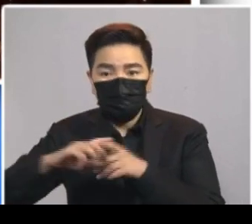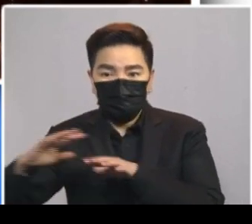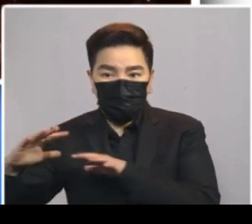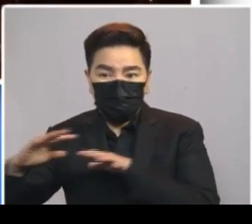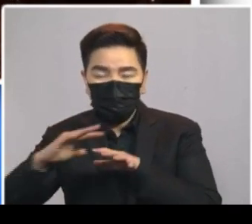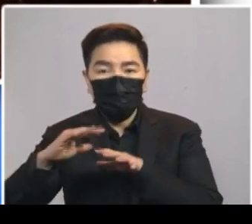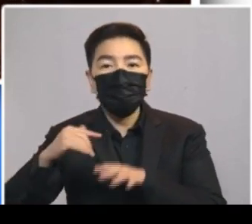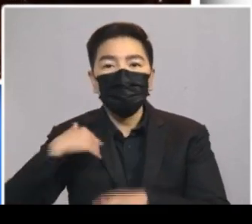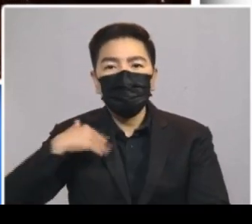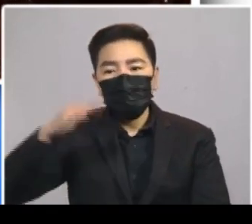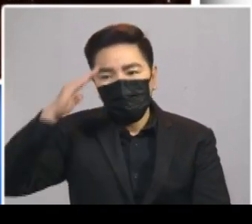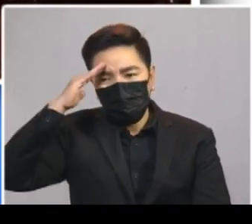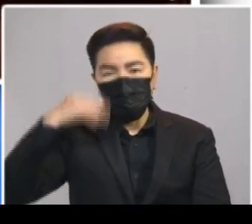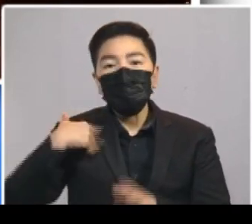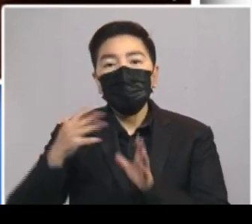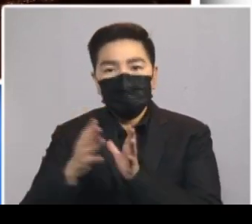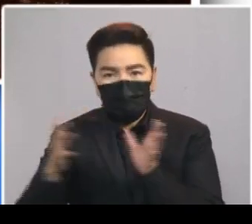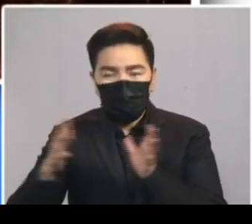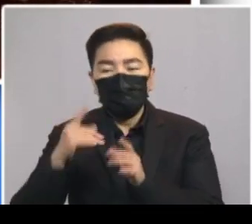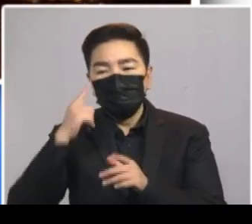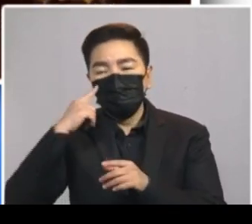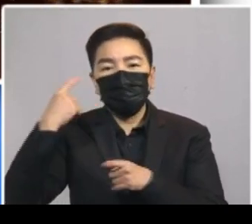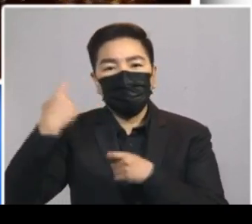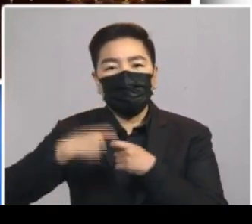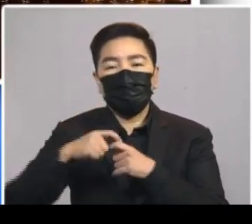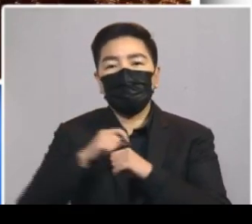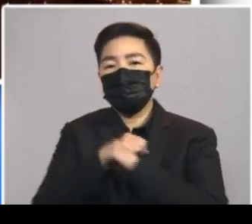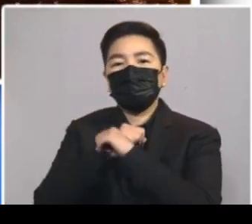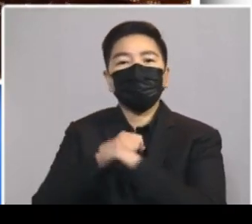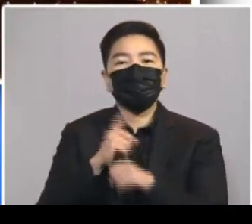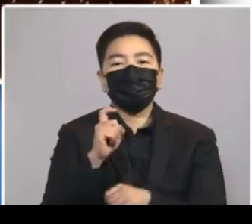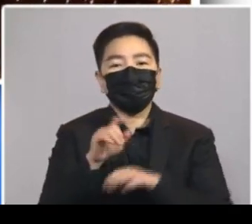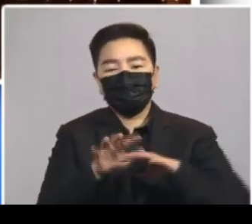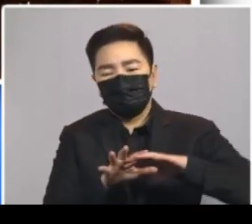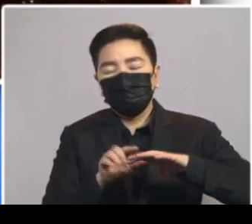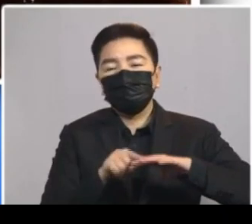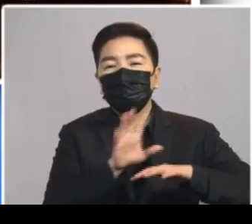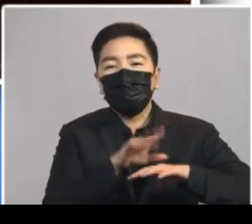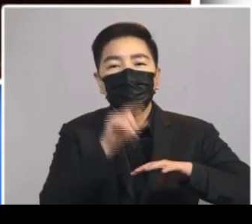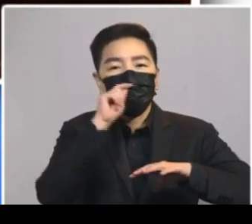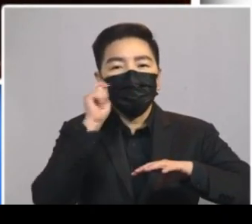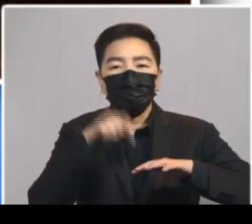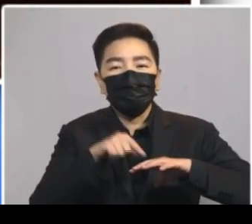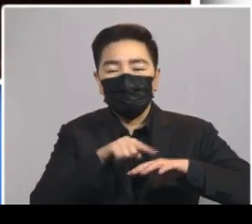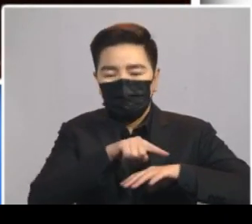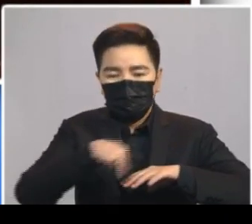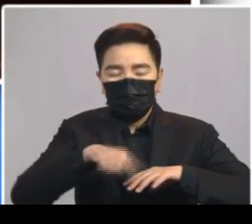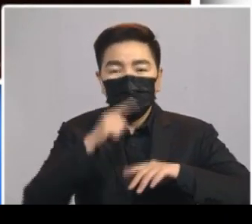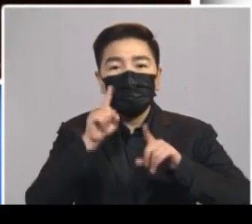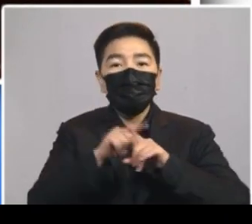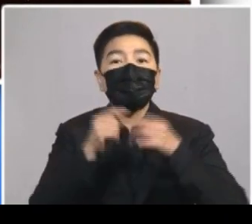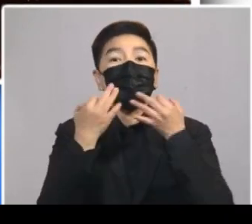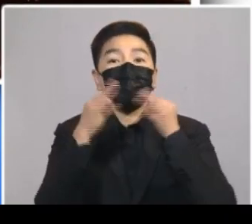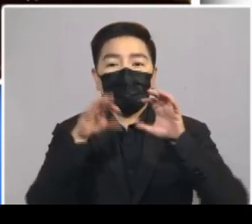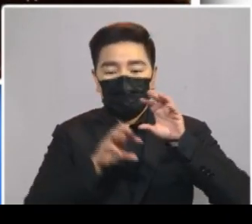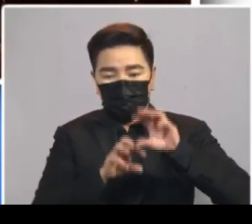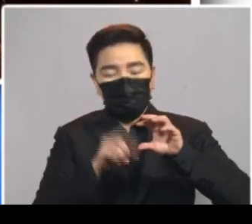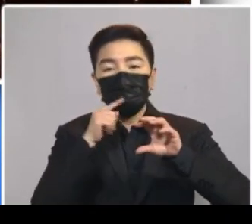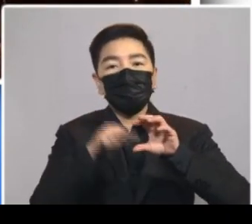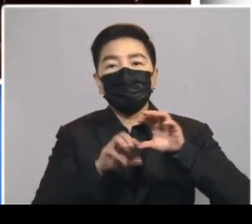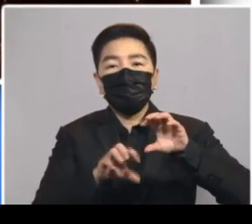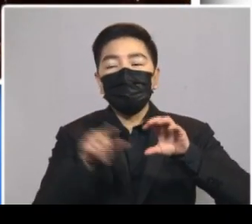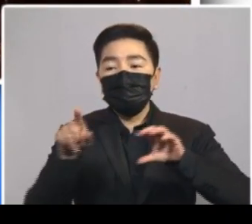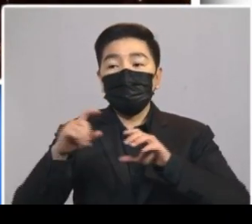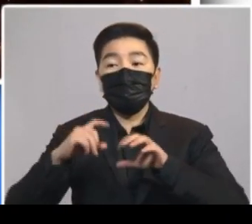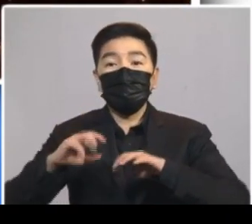ะมีกองกำลังจำนวนมากหายากที่จะต่อต้านนะครับในบริเวณพื้นที่ที่ประกาศตัวเป็นอิสระนะครับรัส